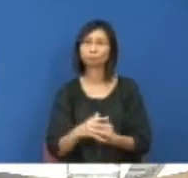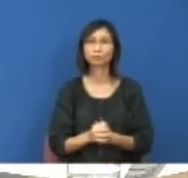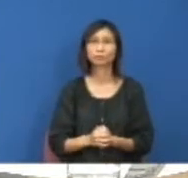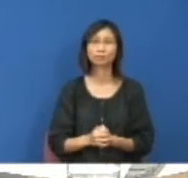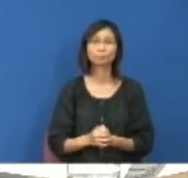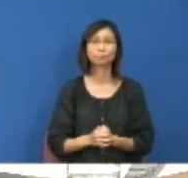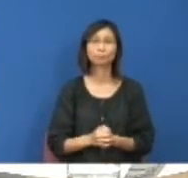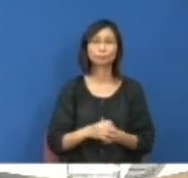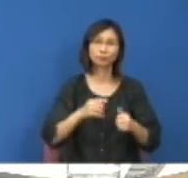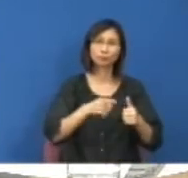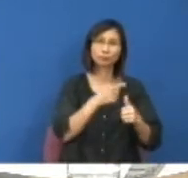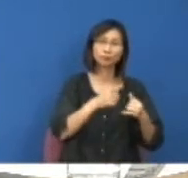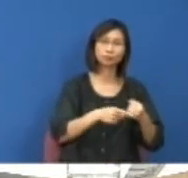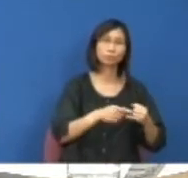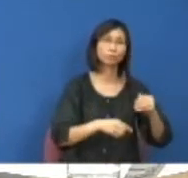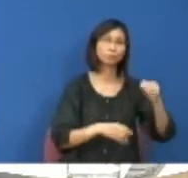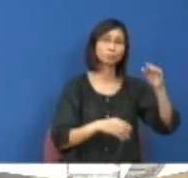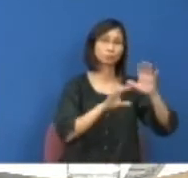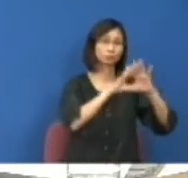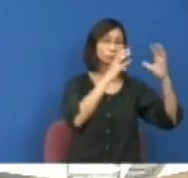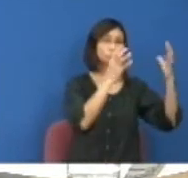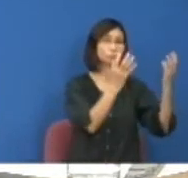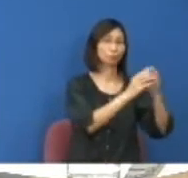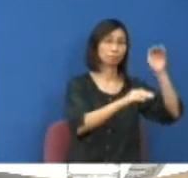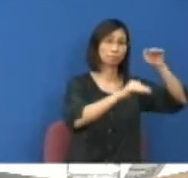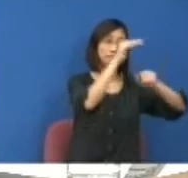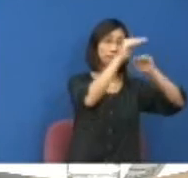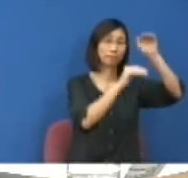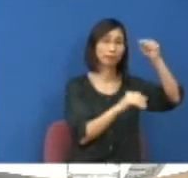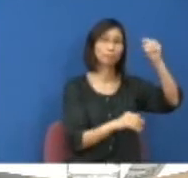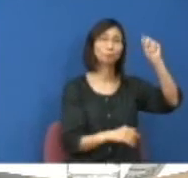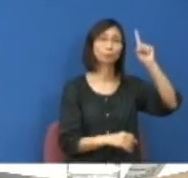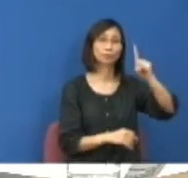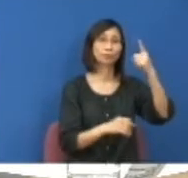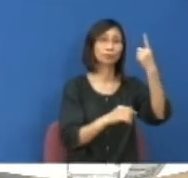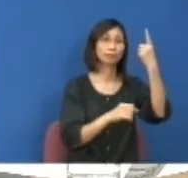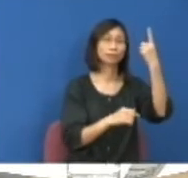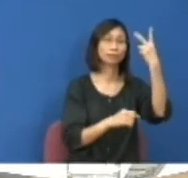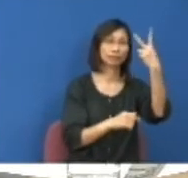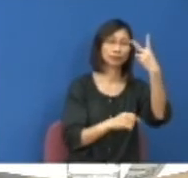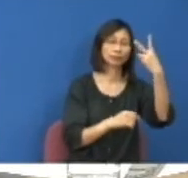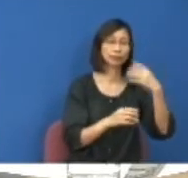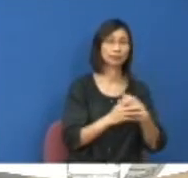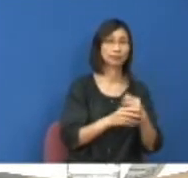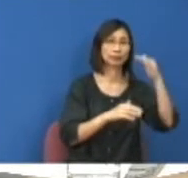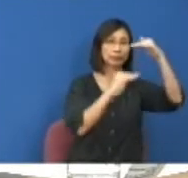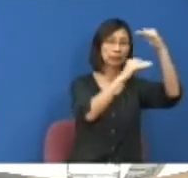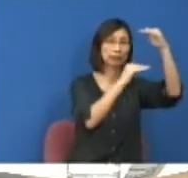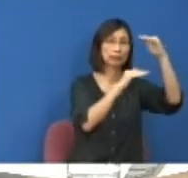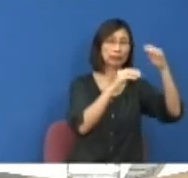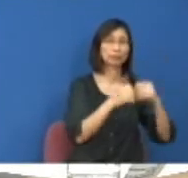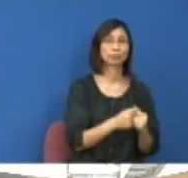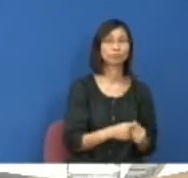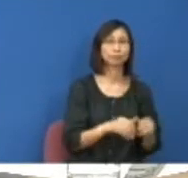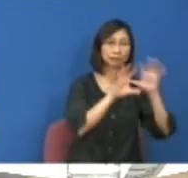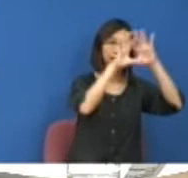一、二等級專制，即係國王代表第一代表第一等級，夾埋第二等